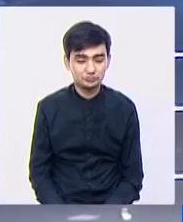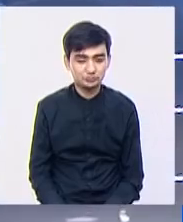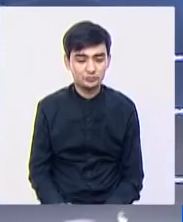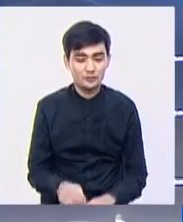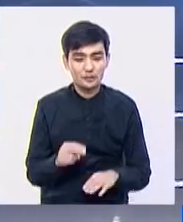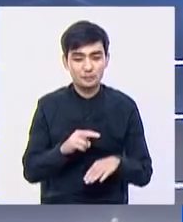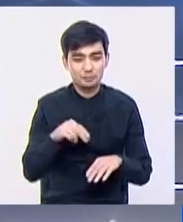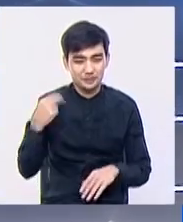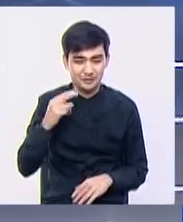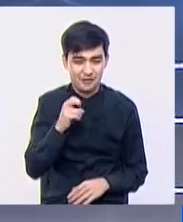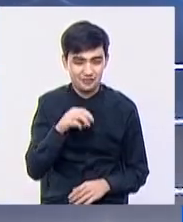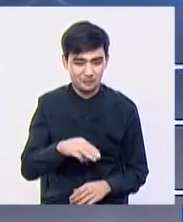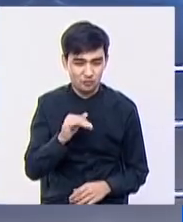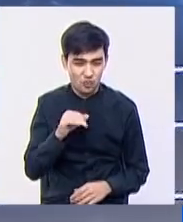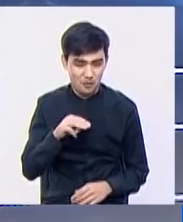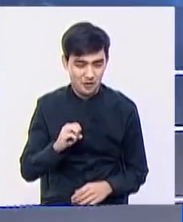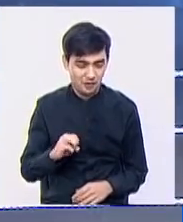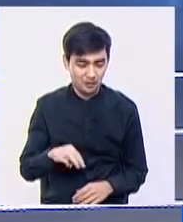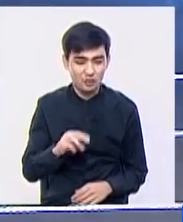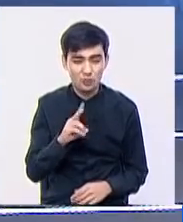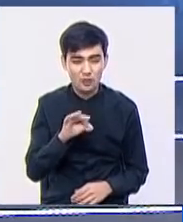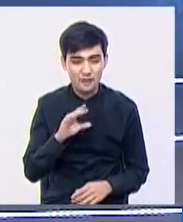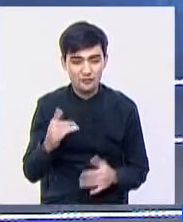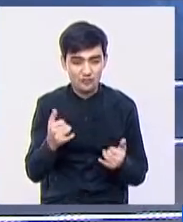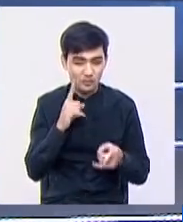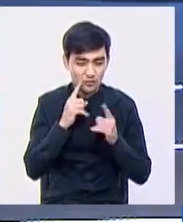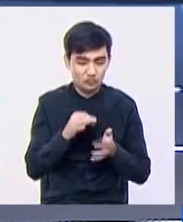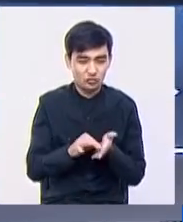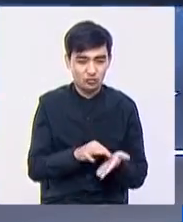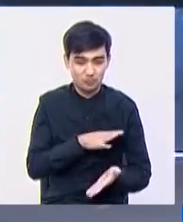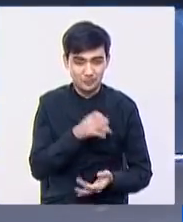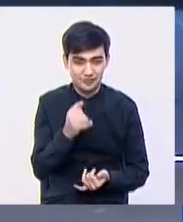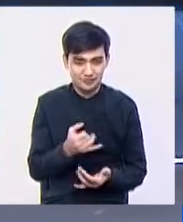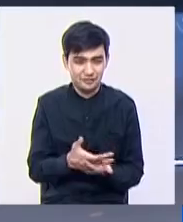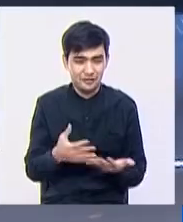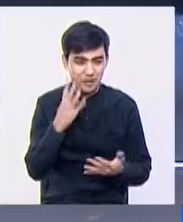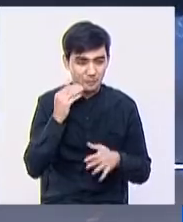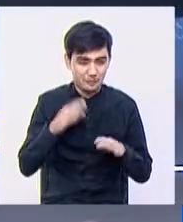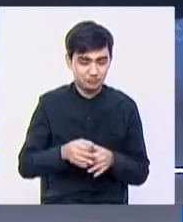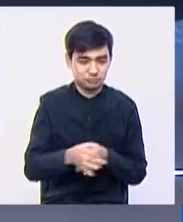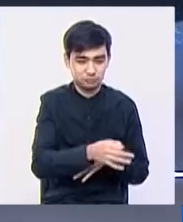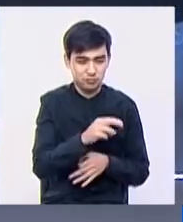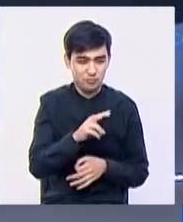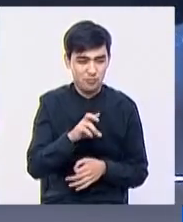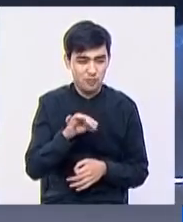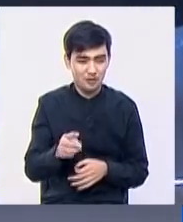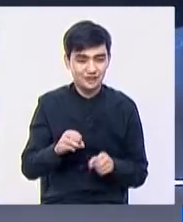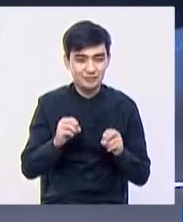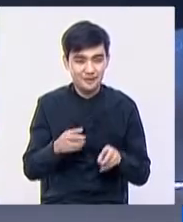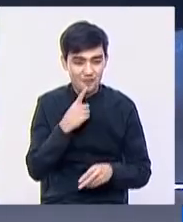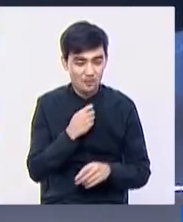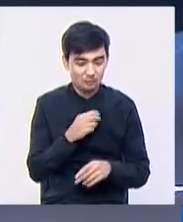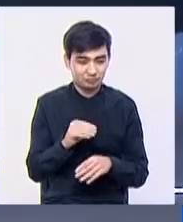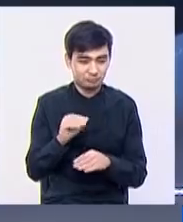Президент Қасым Жомарт Тоқаев бүгін шұғыл әрекеттер штабының отырысын өткізді. Қазір бірнеше аймақта блок бекеттер орнатылып, ұлттық қауіпсіздік шарт ұйымына